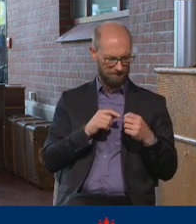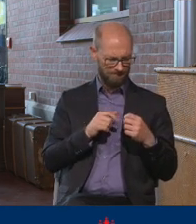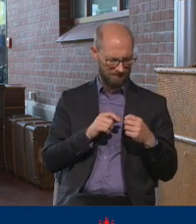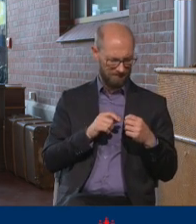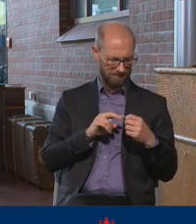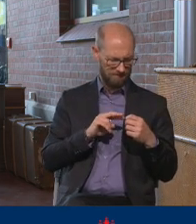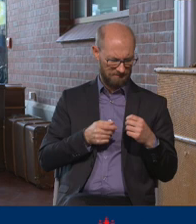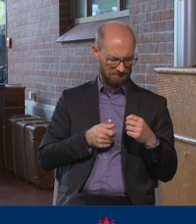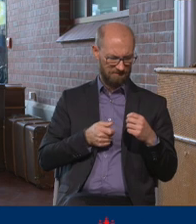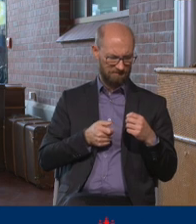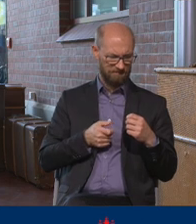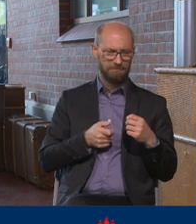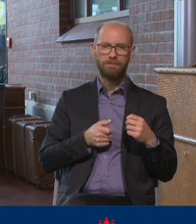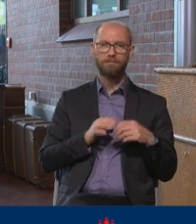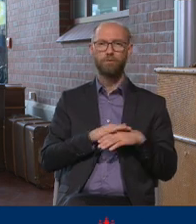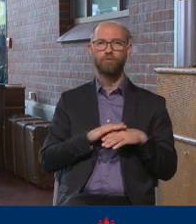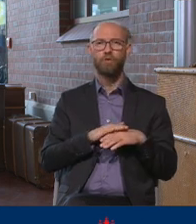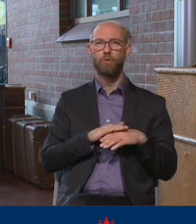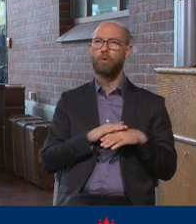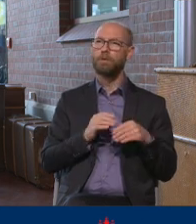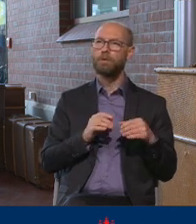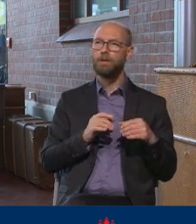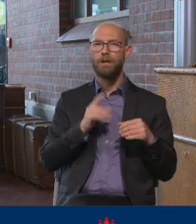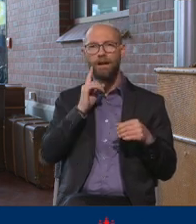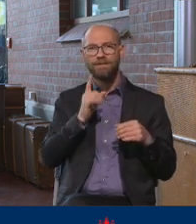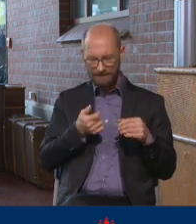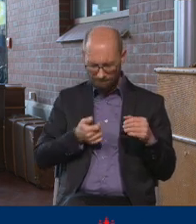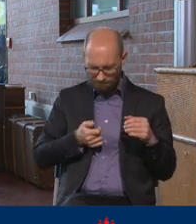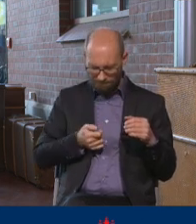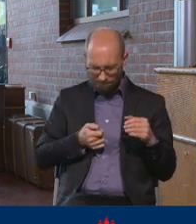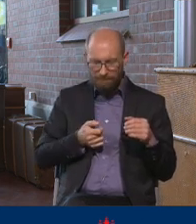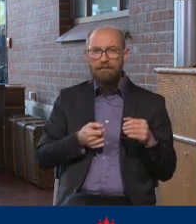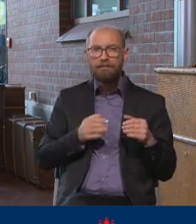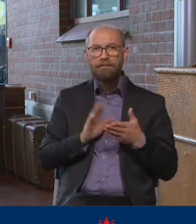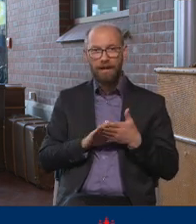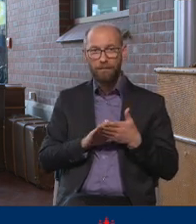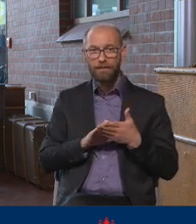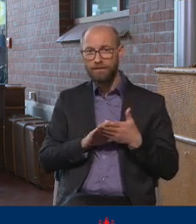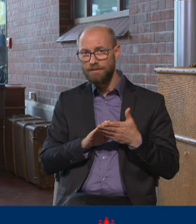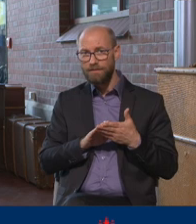gesprungen bin ich sicher ob der angeschaltet ist